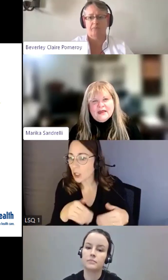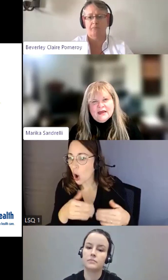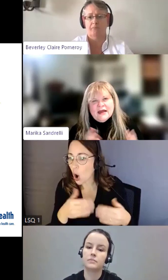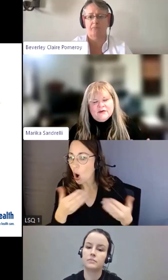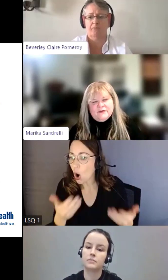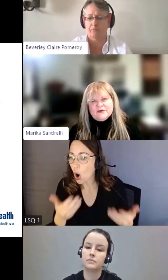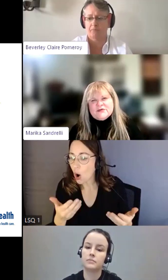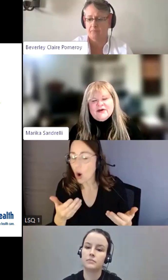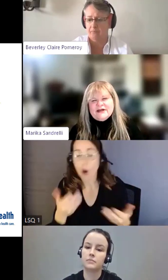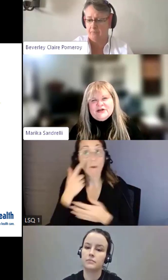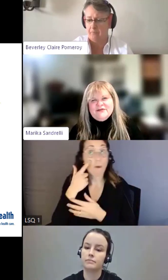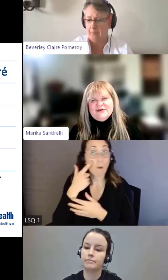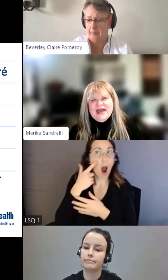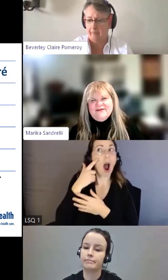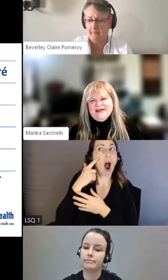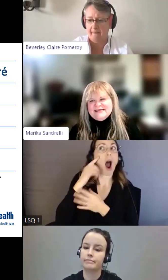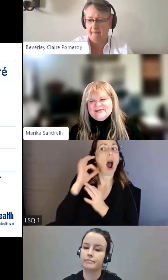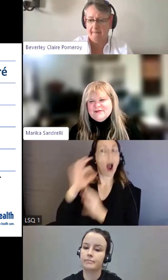aussi. Tout d'abord,